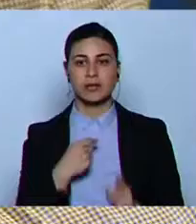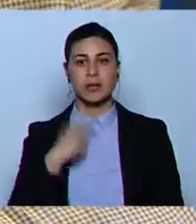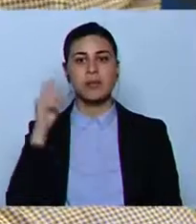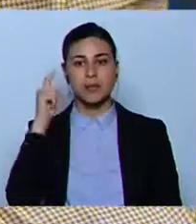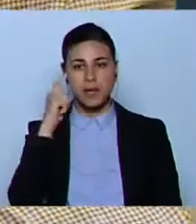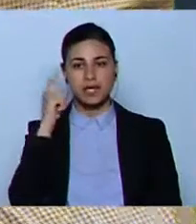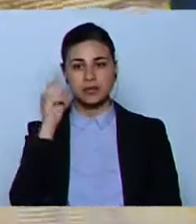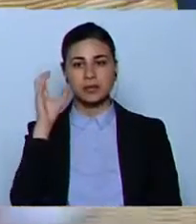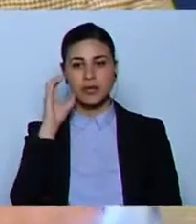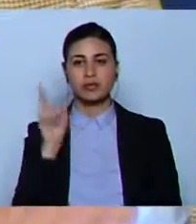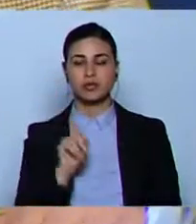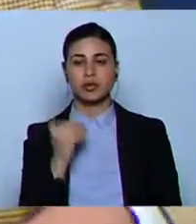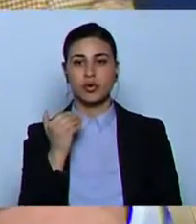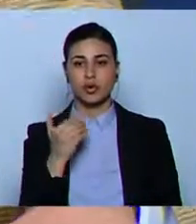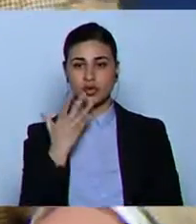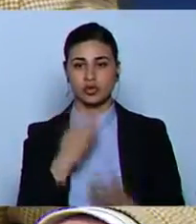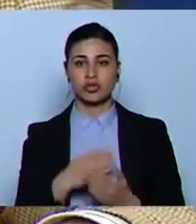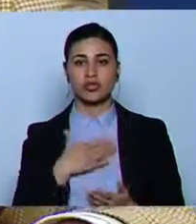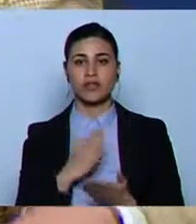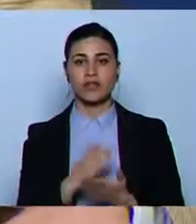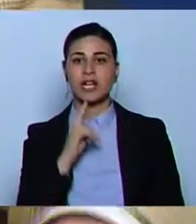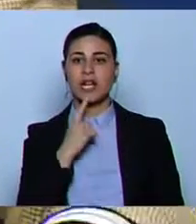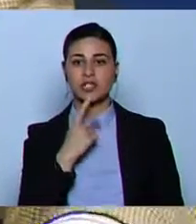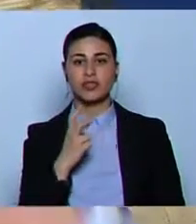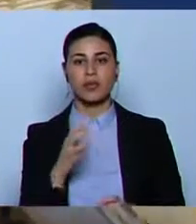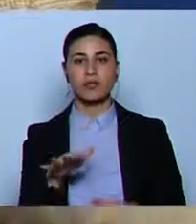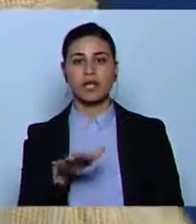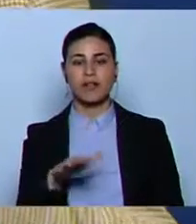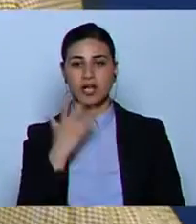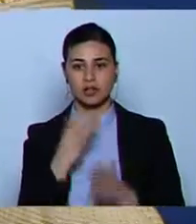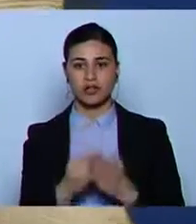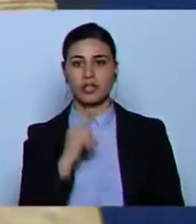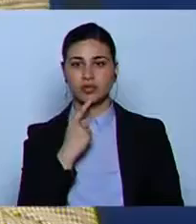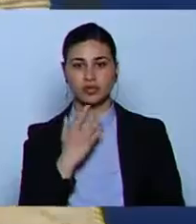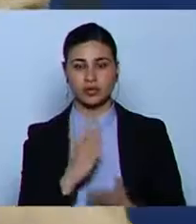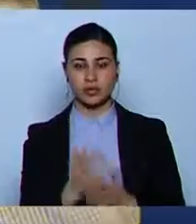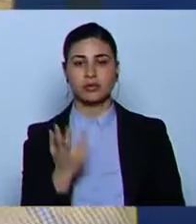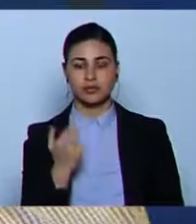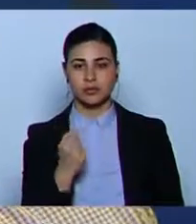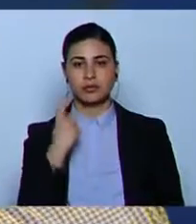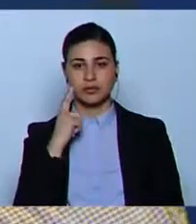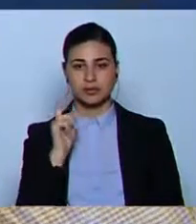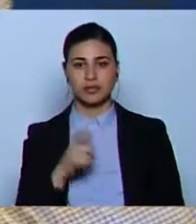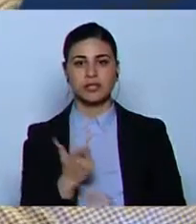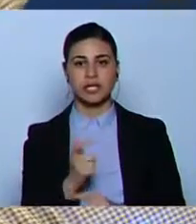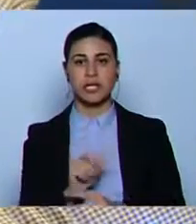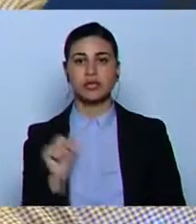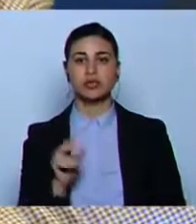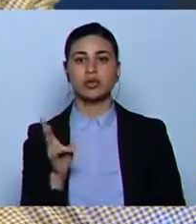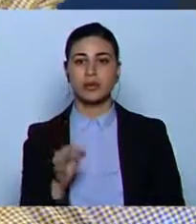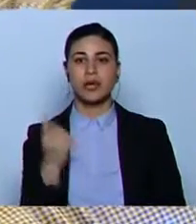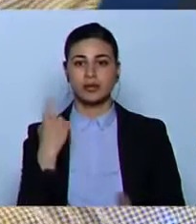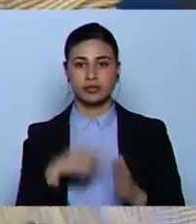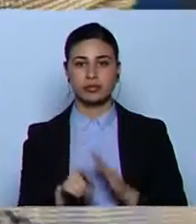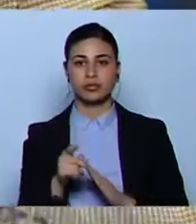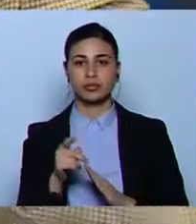რომ გვეუბნებენ ისტრა არის, ჩვენ ვართ გაჭირებული ქვეყანა და ჩვენ გვიჭირს. მე ცოტა ხმები, კი ბატონო, ძალიან ცუდია, მაგრამ რეალობაა, რომ